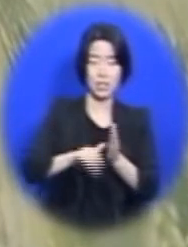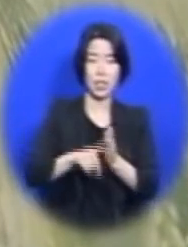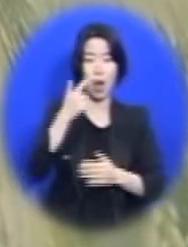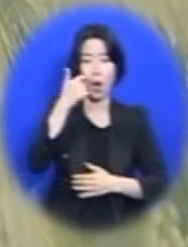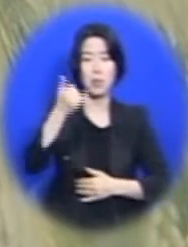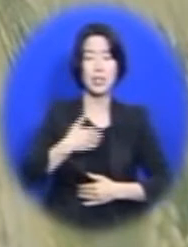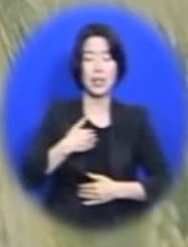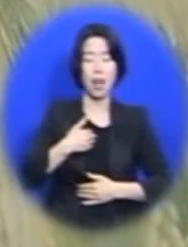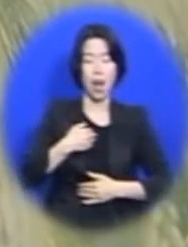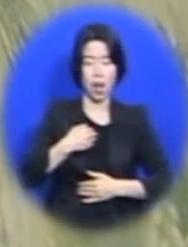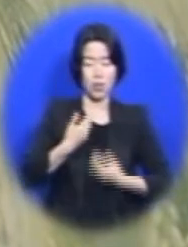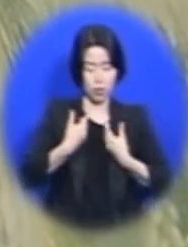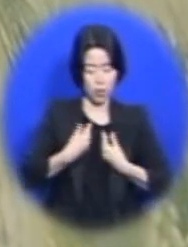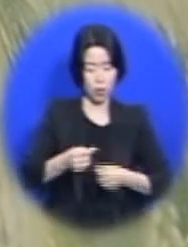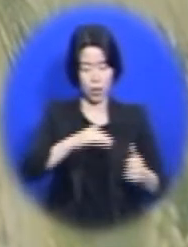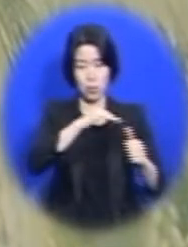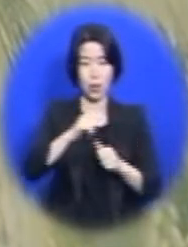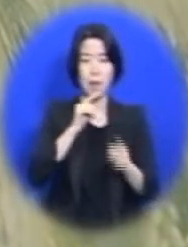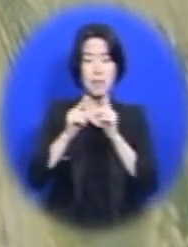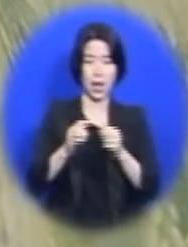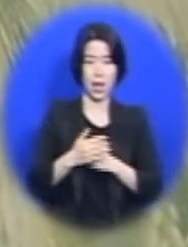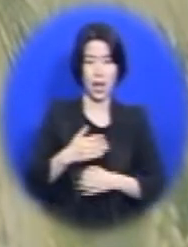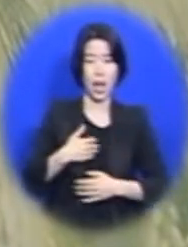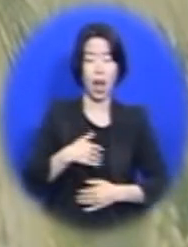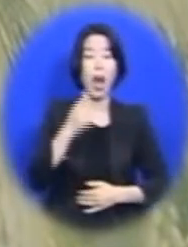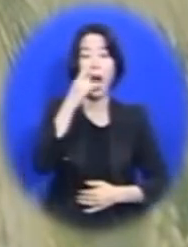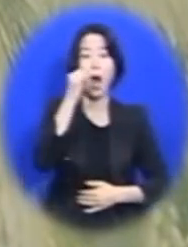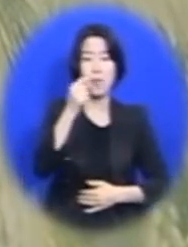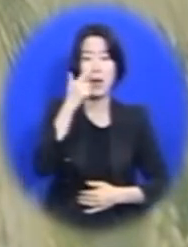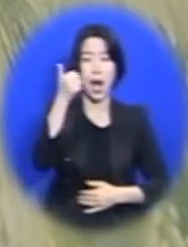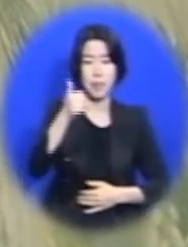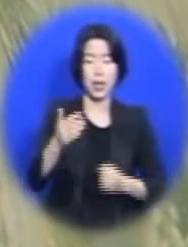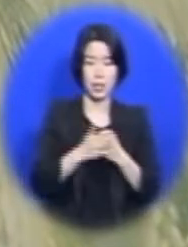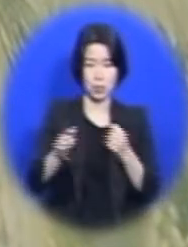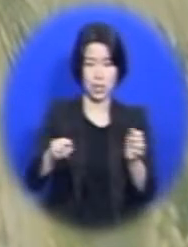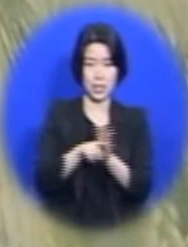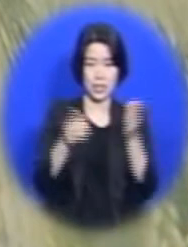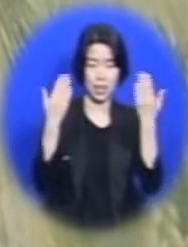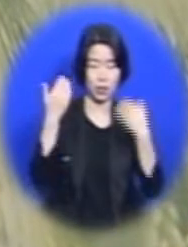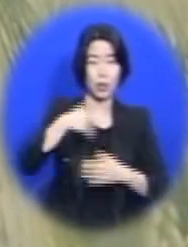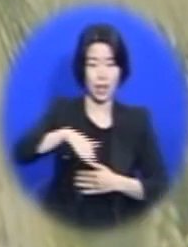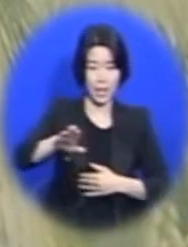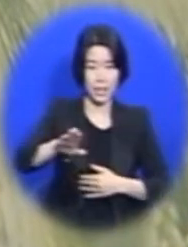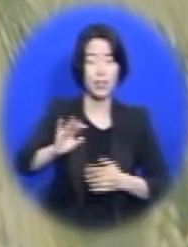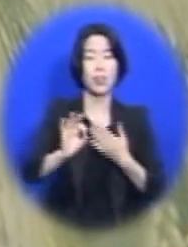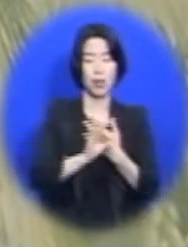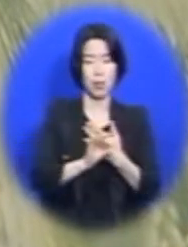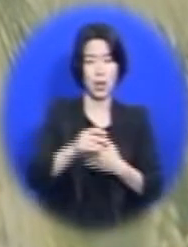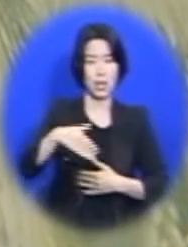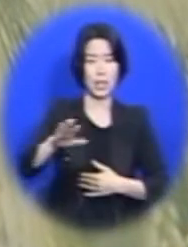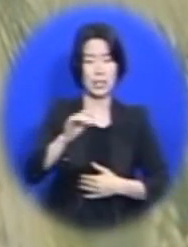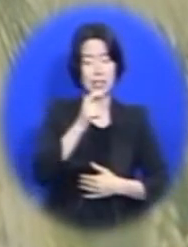조용히 부르셔서 말씀하시기를, 엄마 아빠 때문에 신학교를 가는 거라면 안